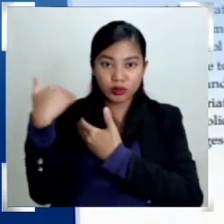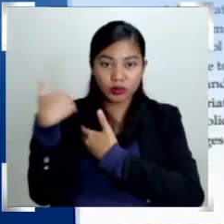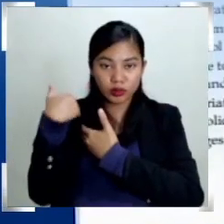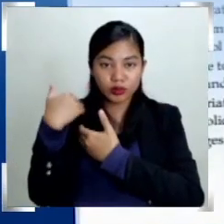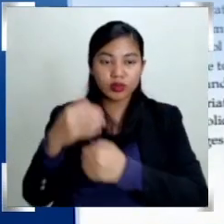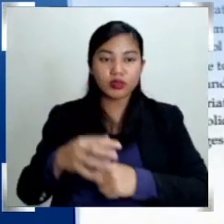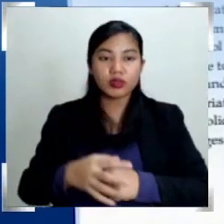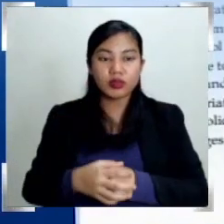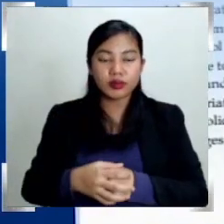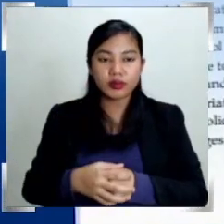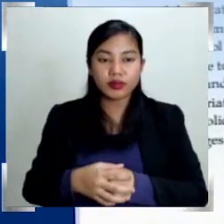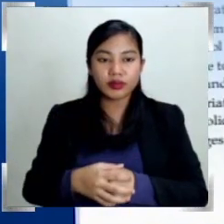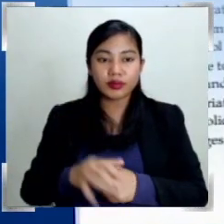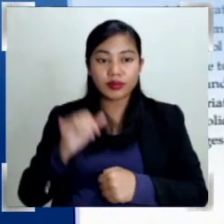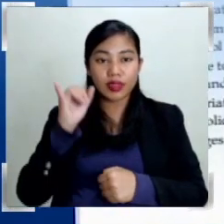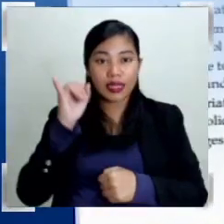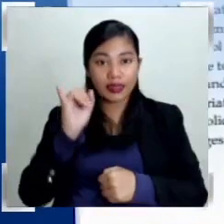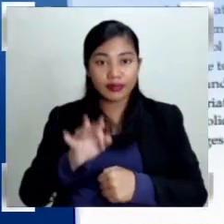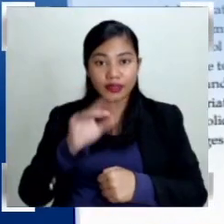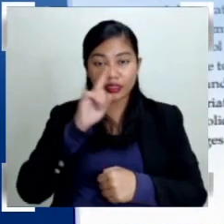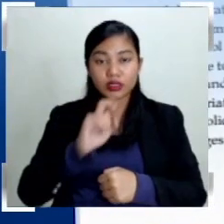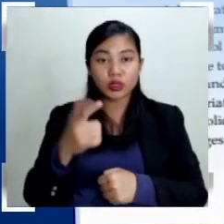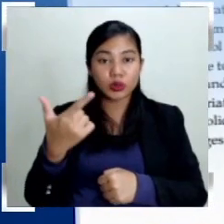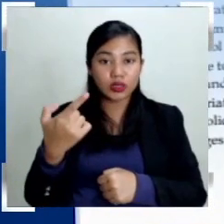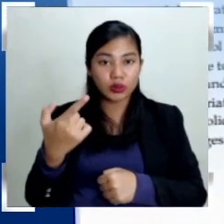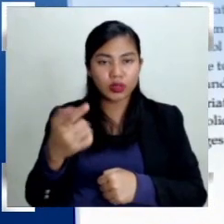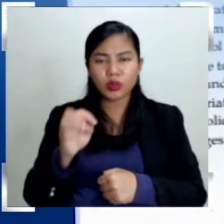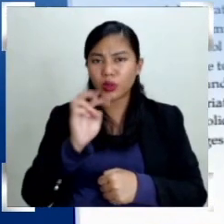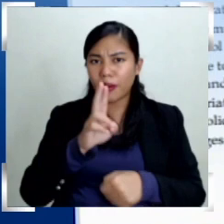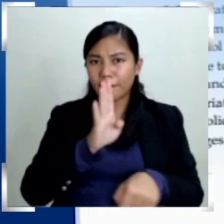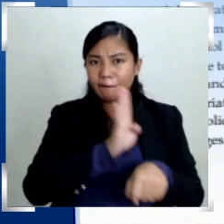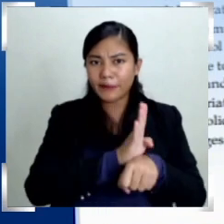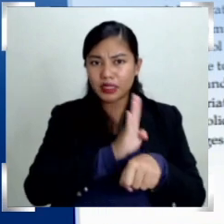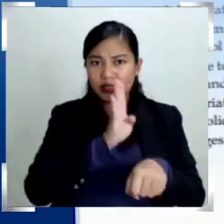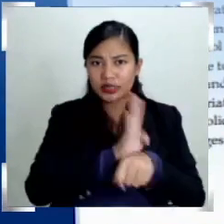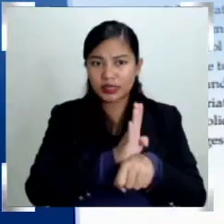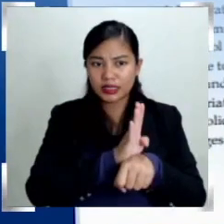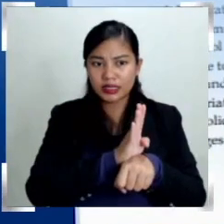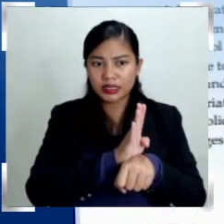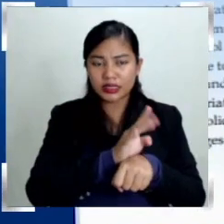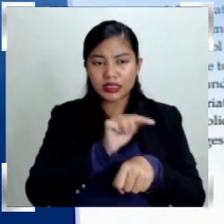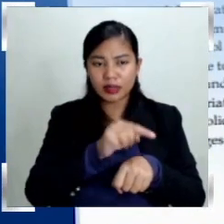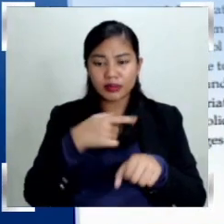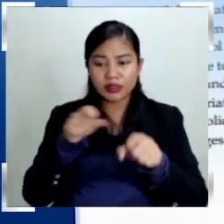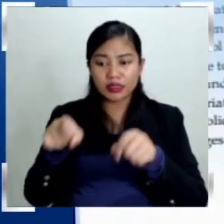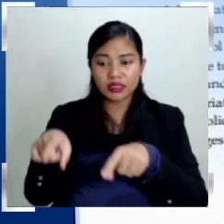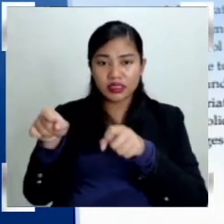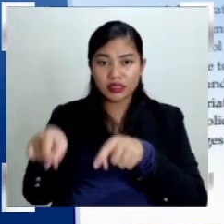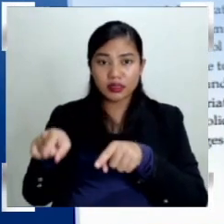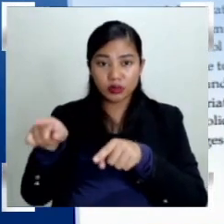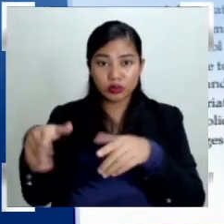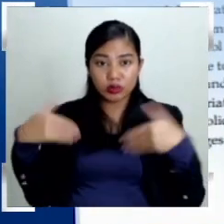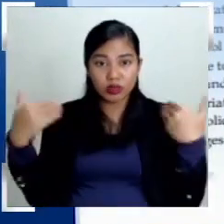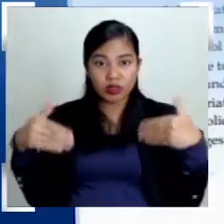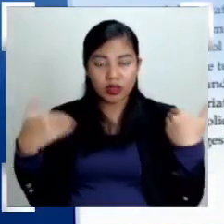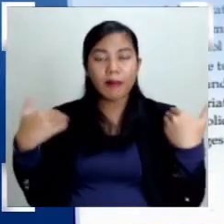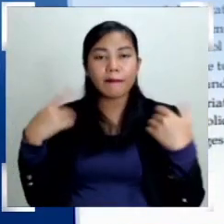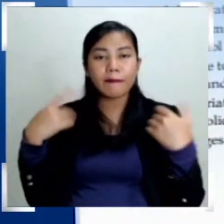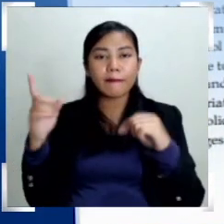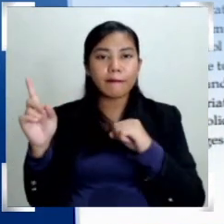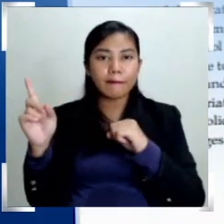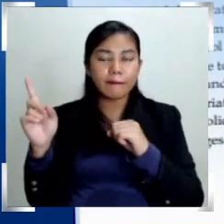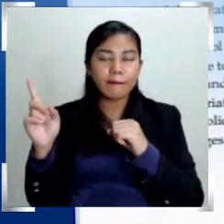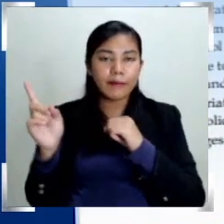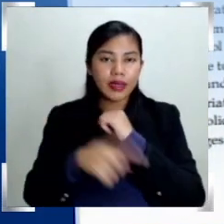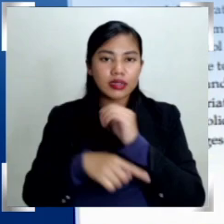o establishmento namang lalabag, pagbumultahin ng hanggang 50,000 piso o papatawan ng